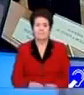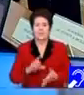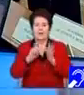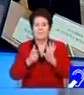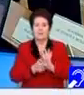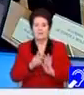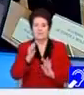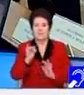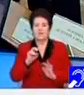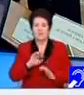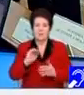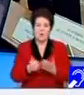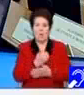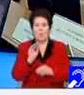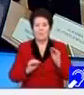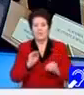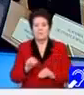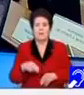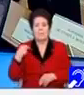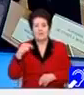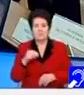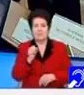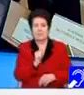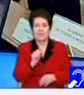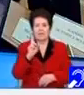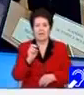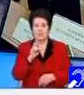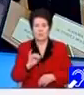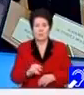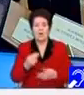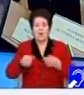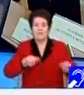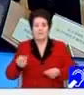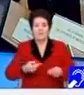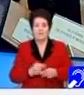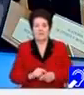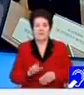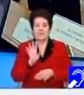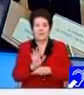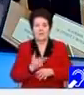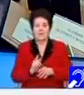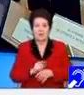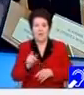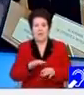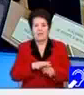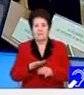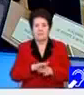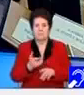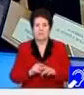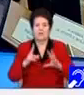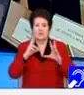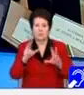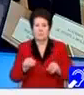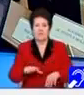Cabinetul Filip are o nouă componență. Președintele interimar Adrian Candu a semnat decretele de numire a noilor membri ai executivului care au depus